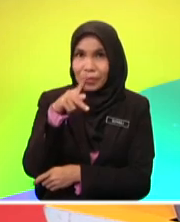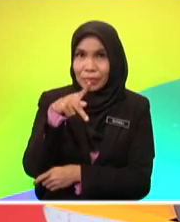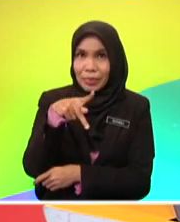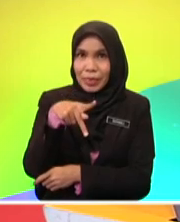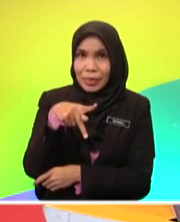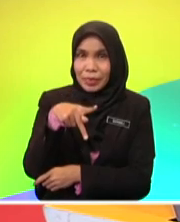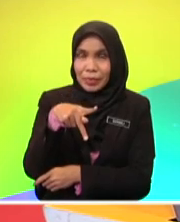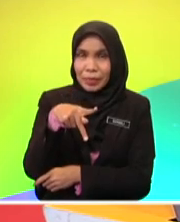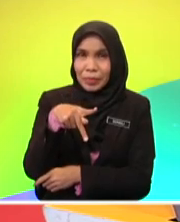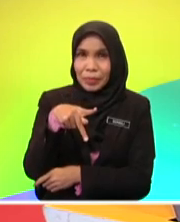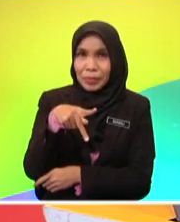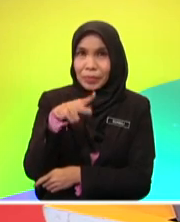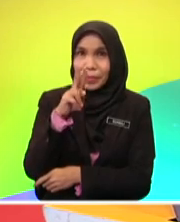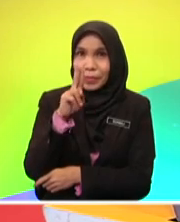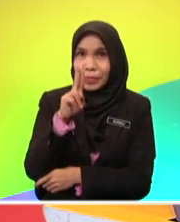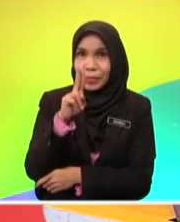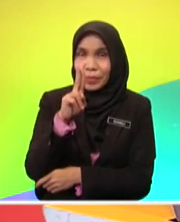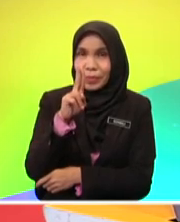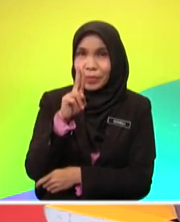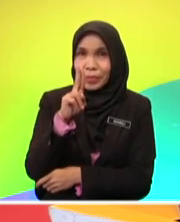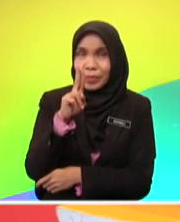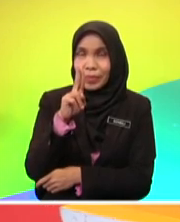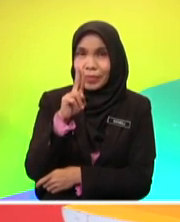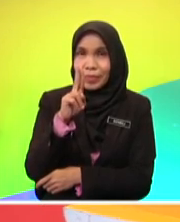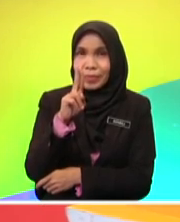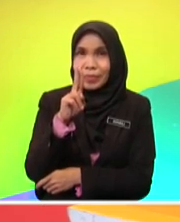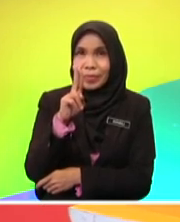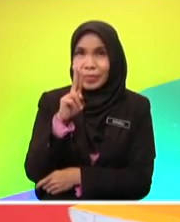P, U, U.